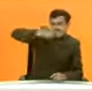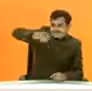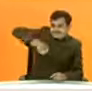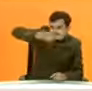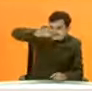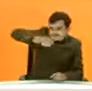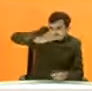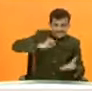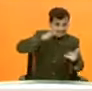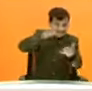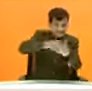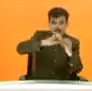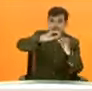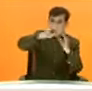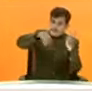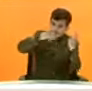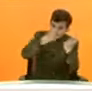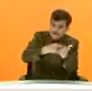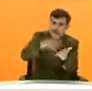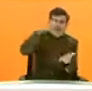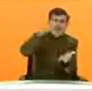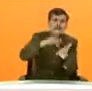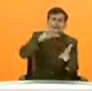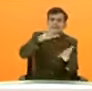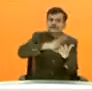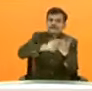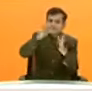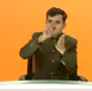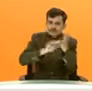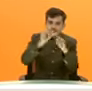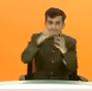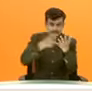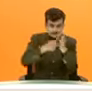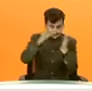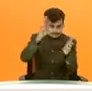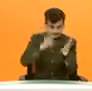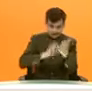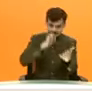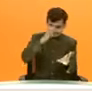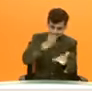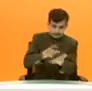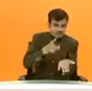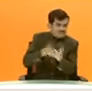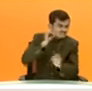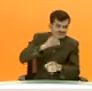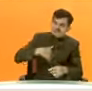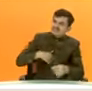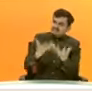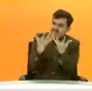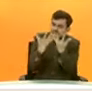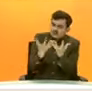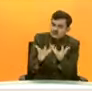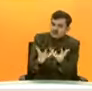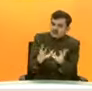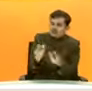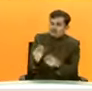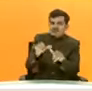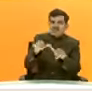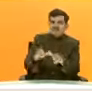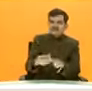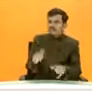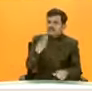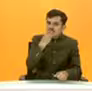पहुंचे हैं। किसानों ने गांधी जी को बताया, हमारी जमीन मर रही है, खाने